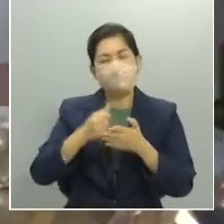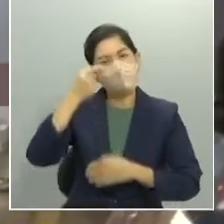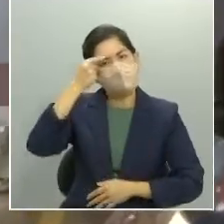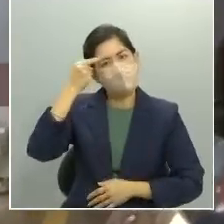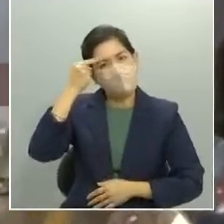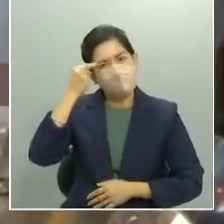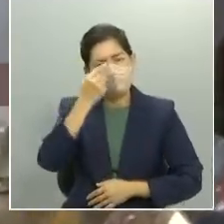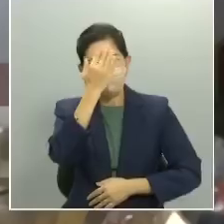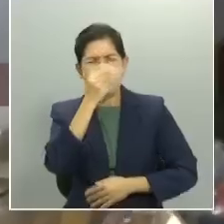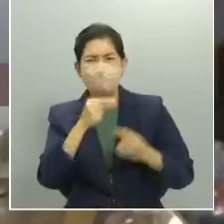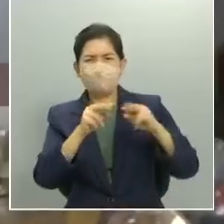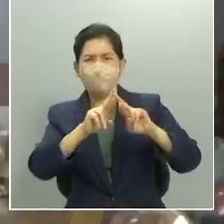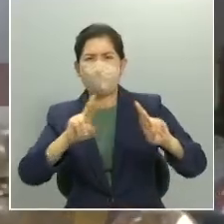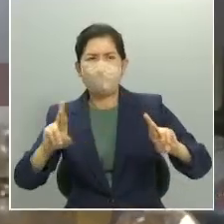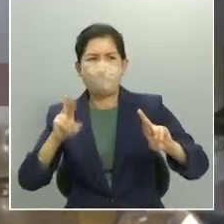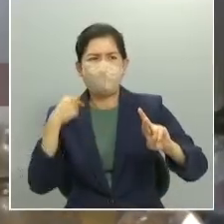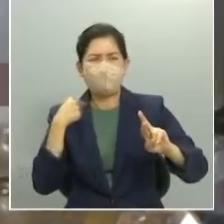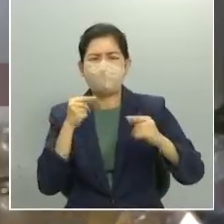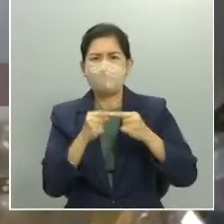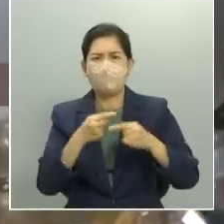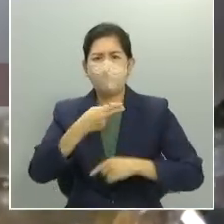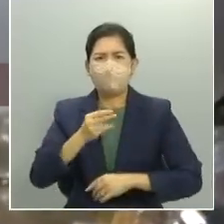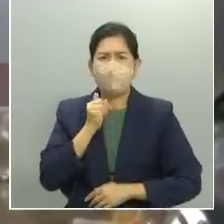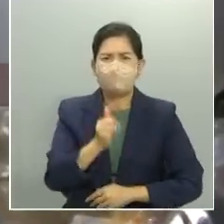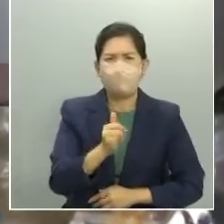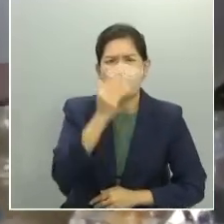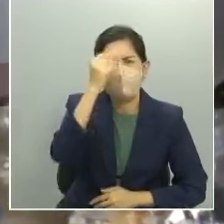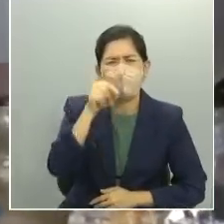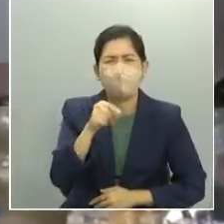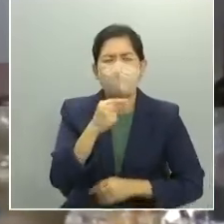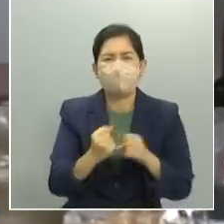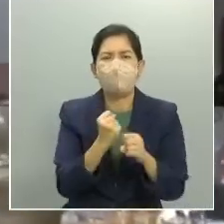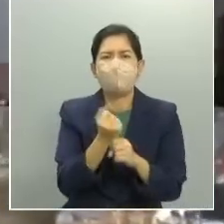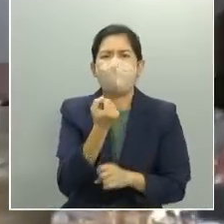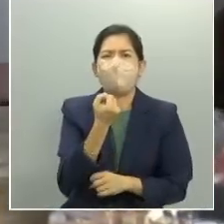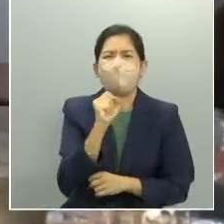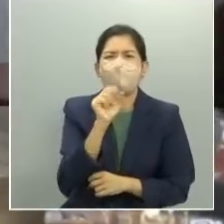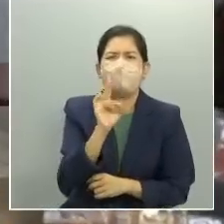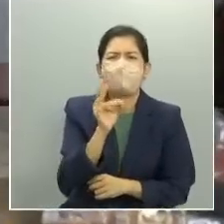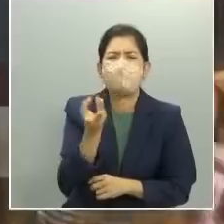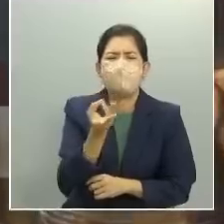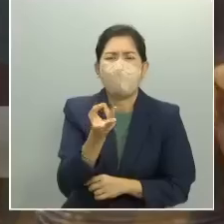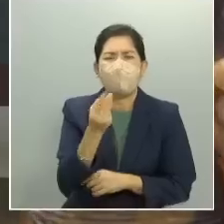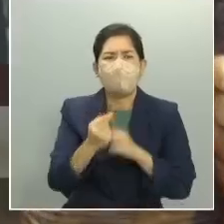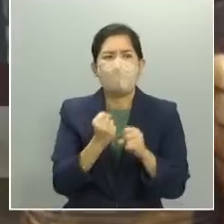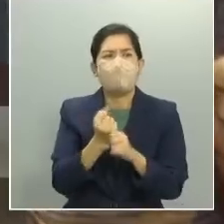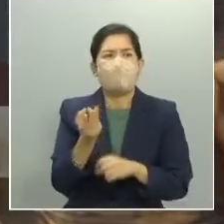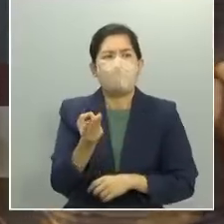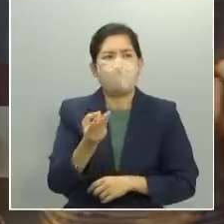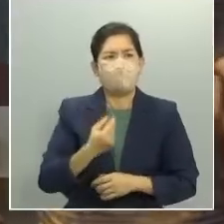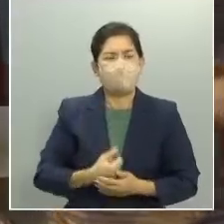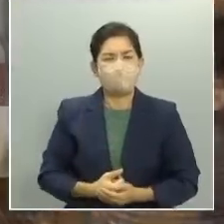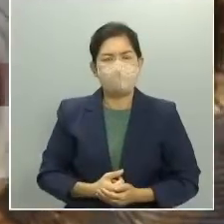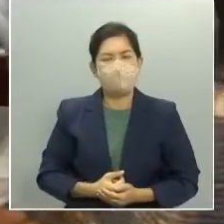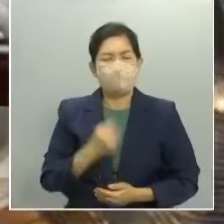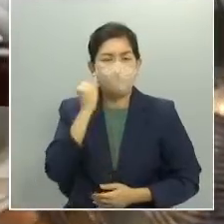ไงวะ17เองยังไม่เข้าไม่ได้นะแค่นี้เด็กอ่ะ ยายบอก